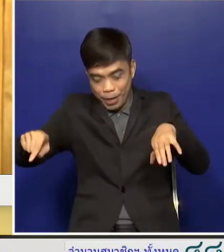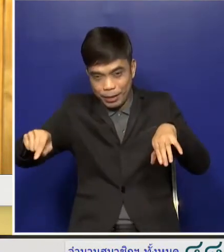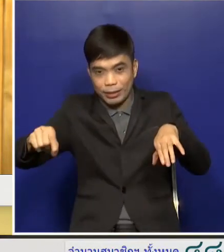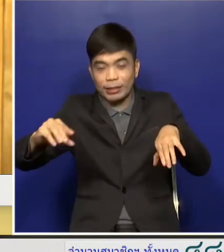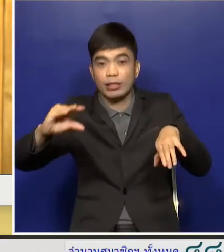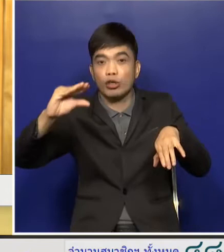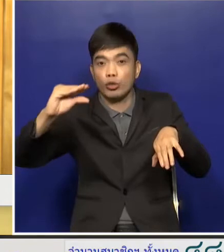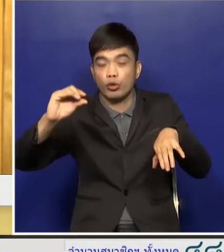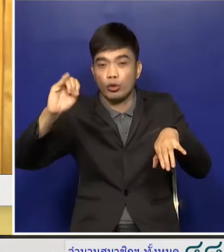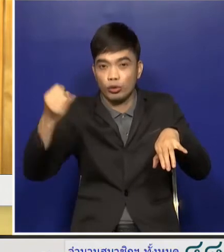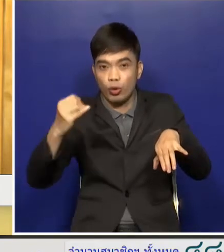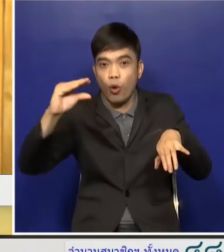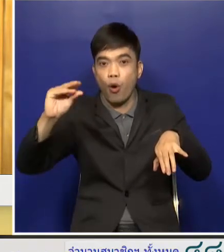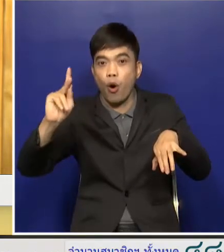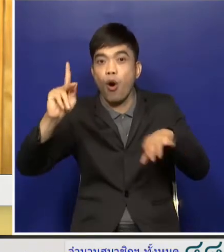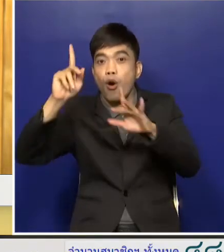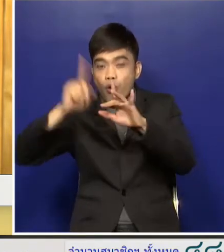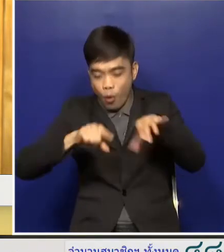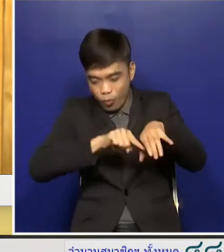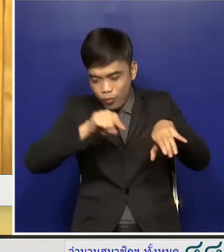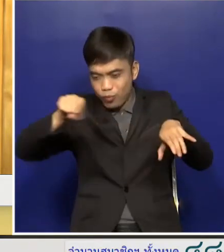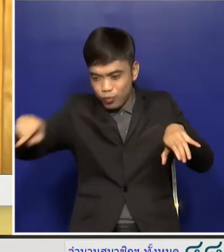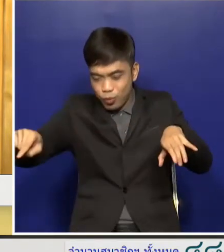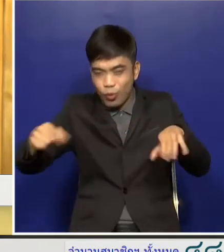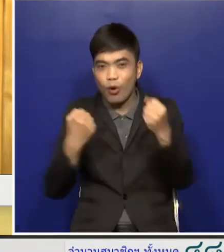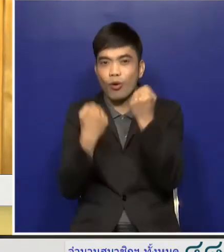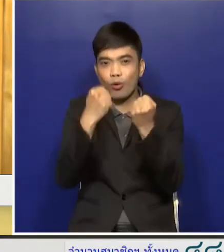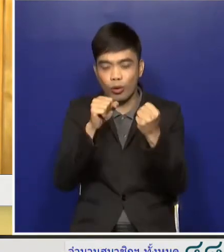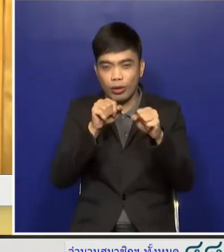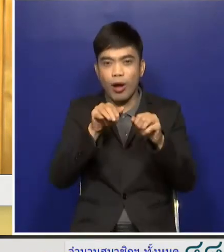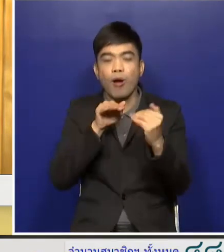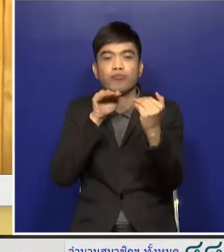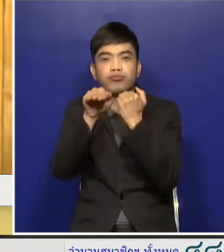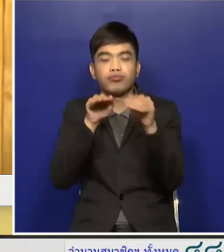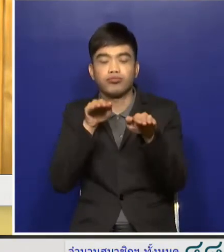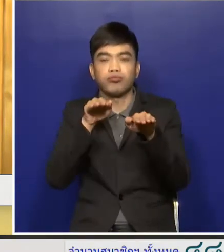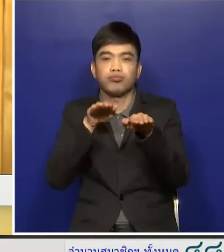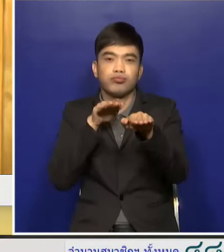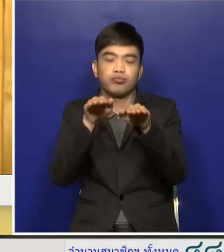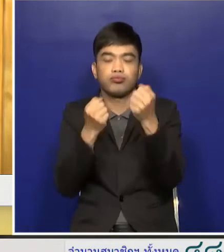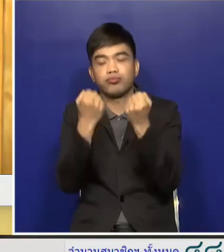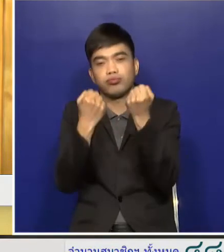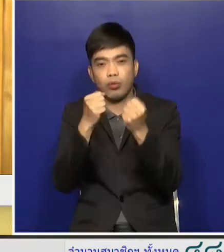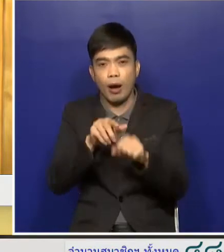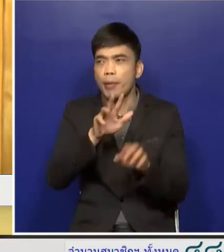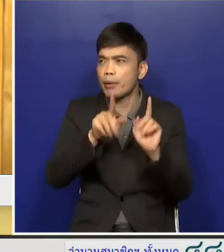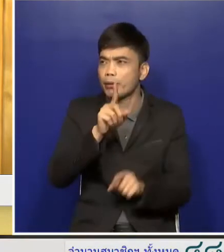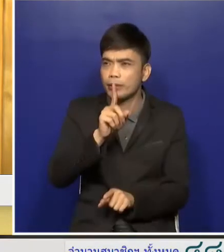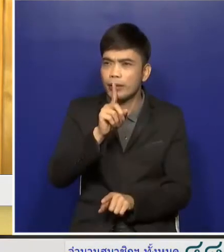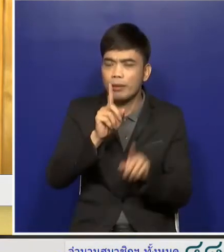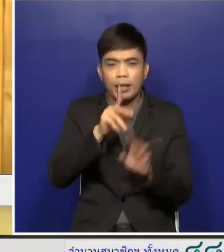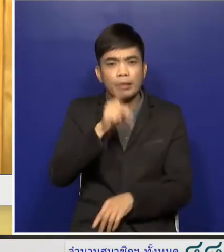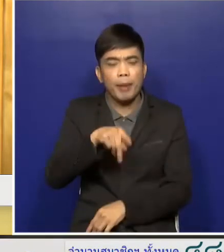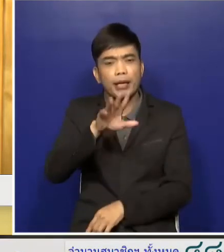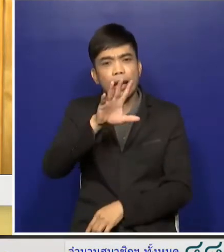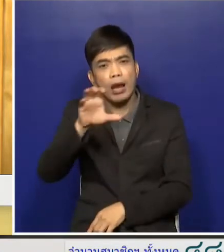ากรในการสัญจรอยู่ประมาณ 1,500 คนหรือประมาณ300ครอบ